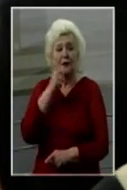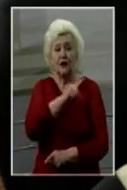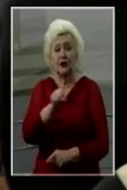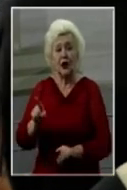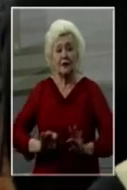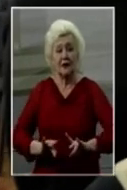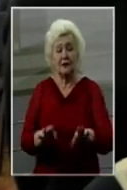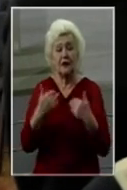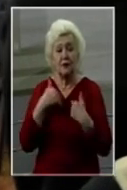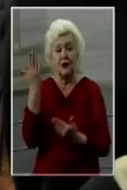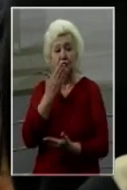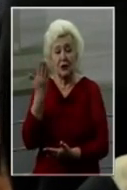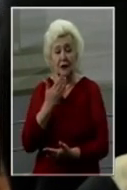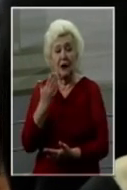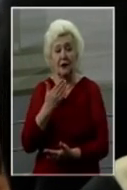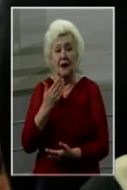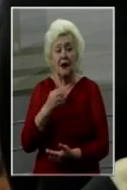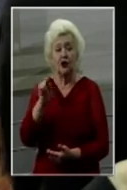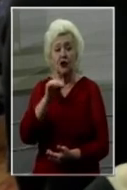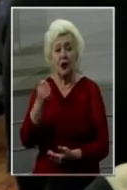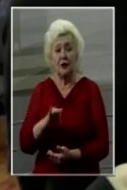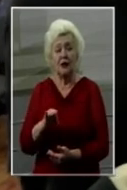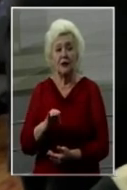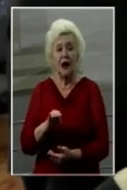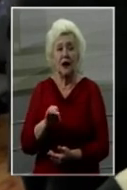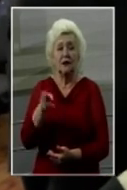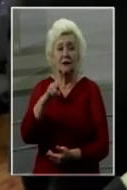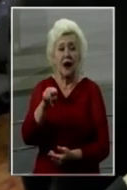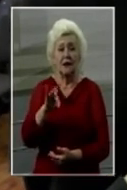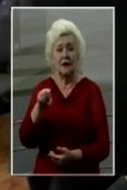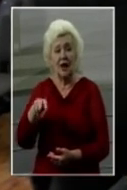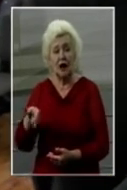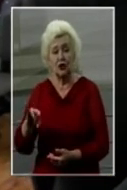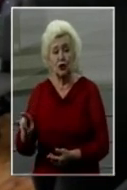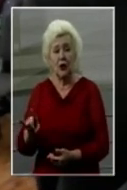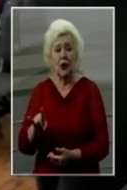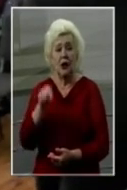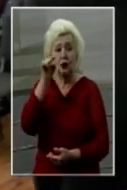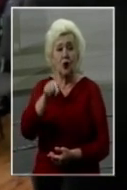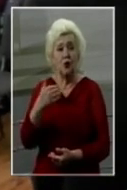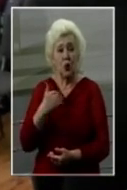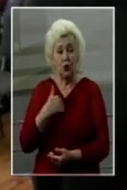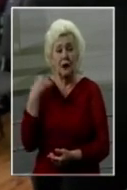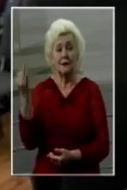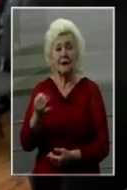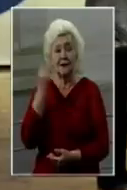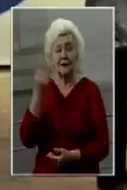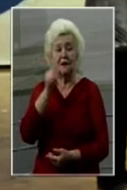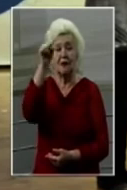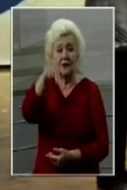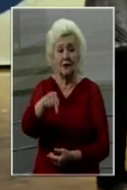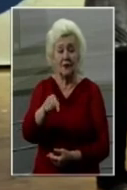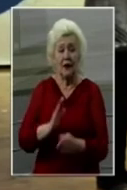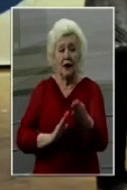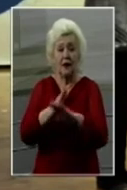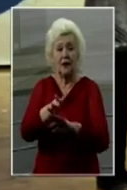ми читали ще «Чародол» та «Лунастри», і вони тому нас зацікавило саме це.